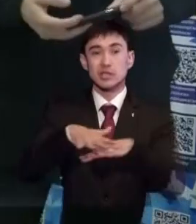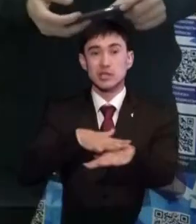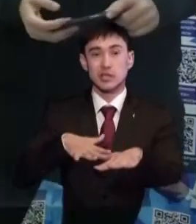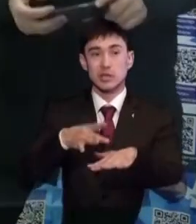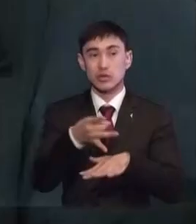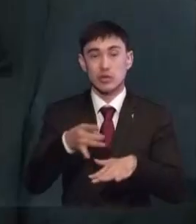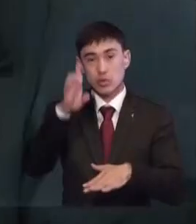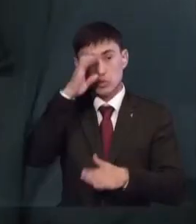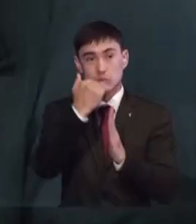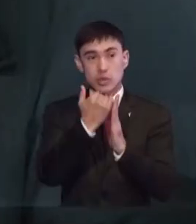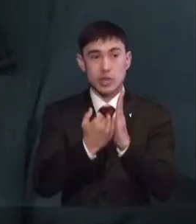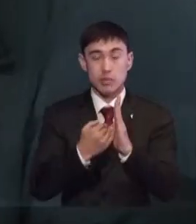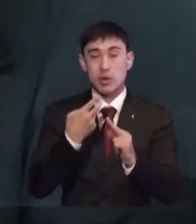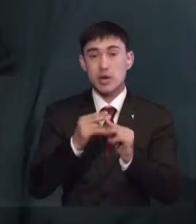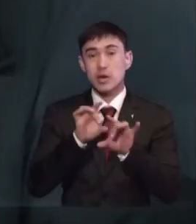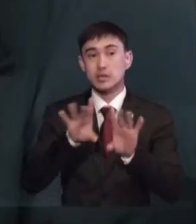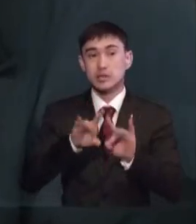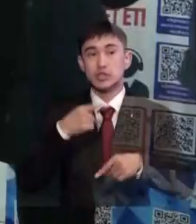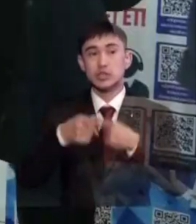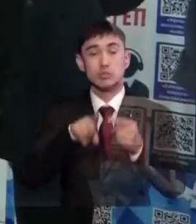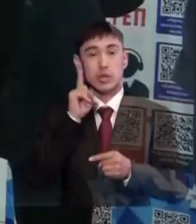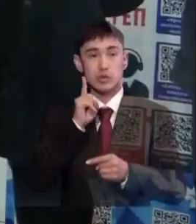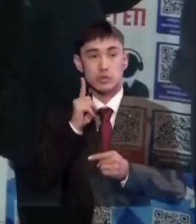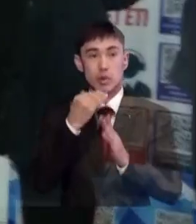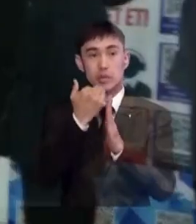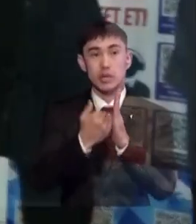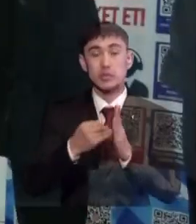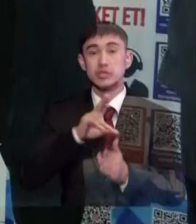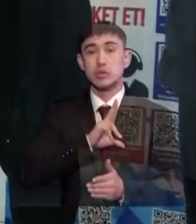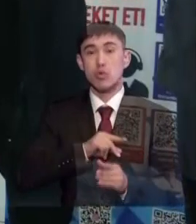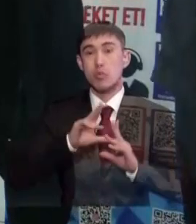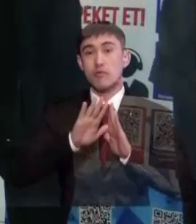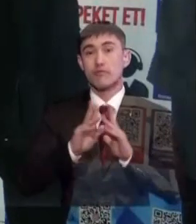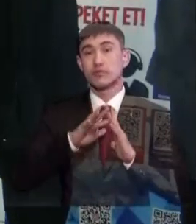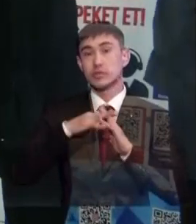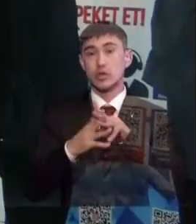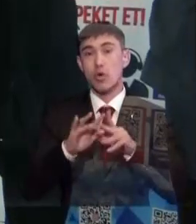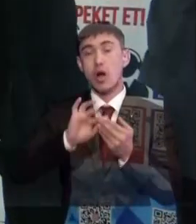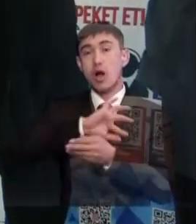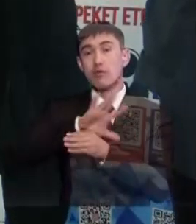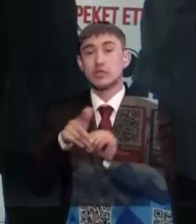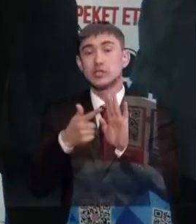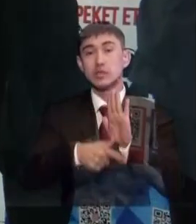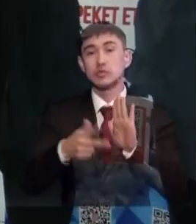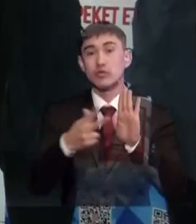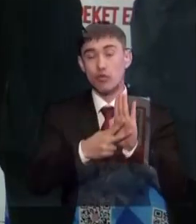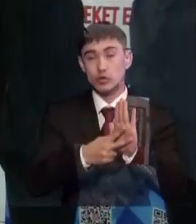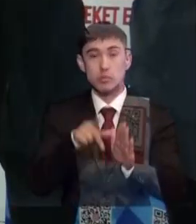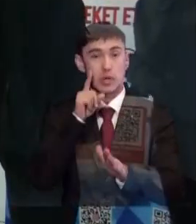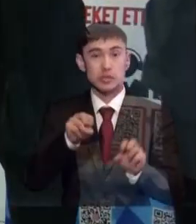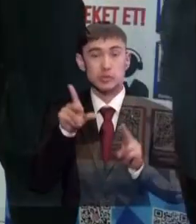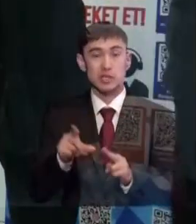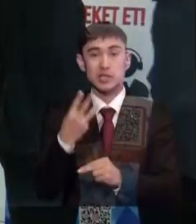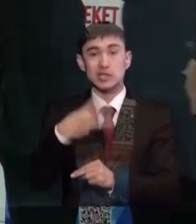района. Государственные программы в основном разъясняются через молодежь. По программе «С дипломом в село» охвачено 78 молодых специалистов. 33 из